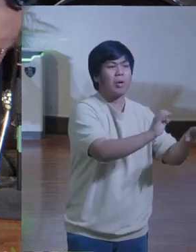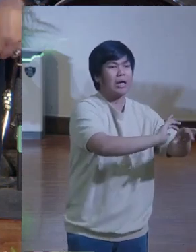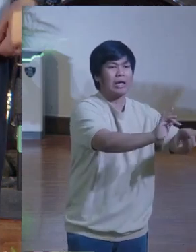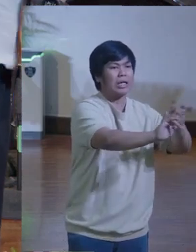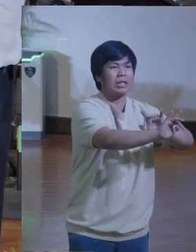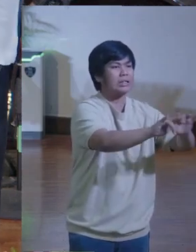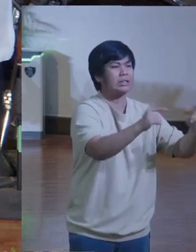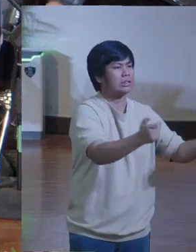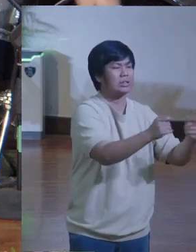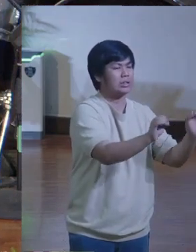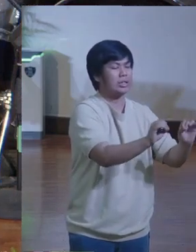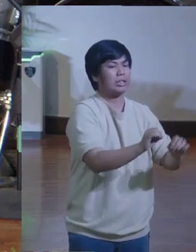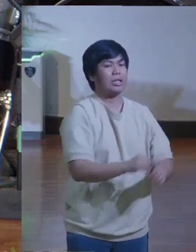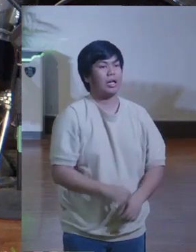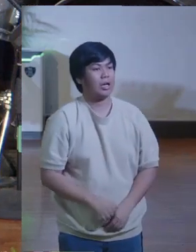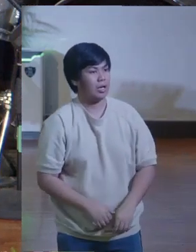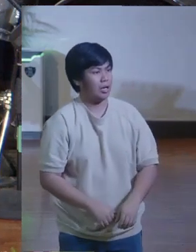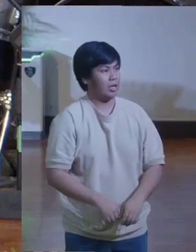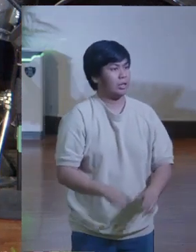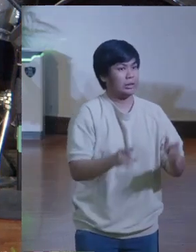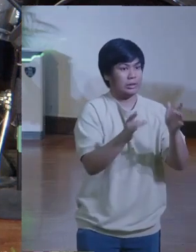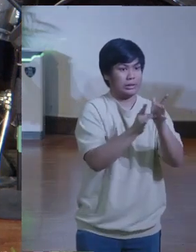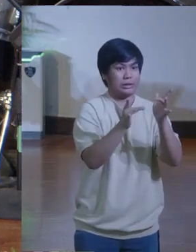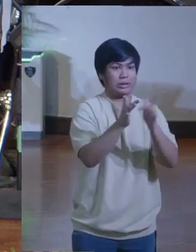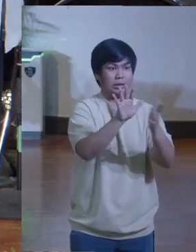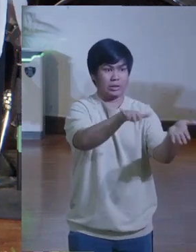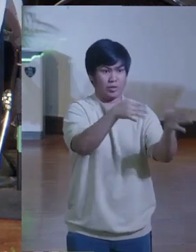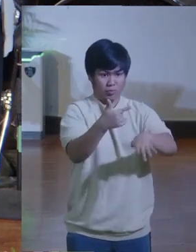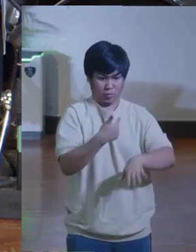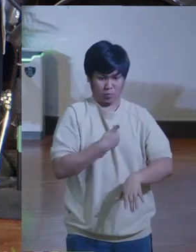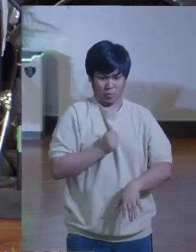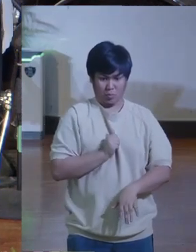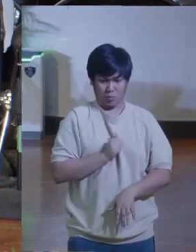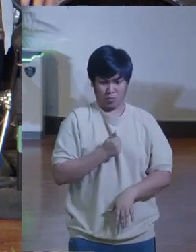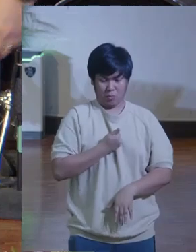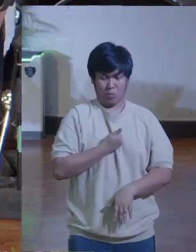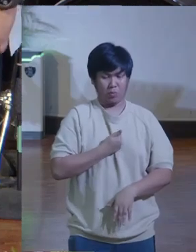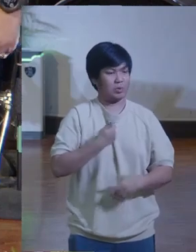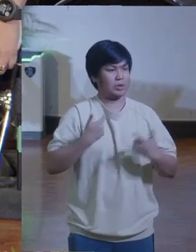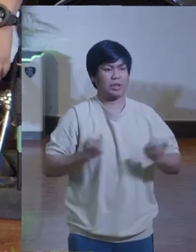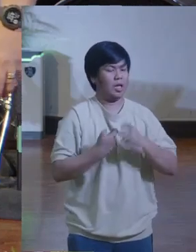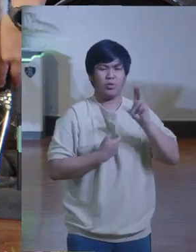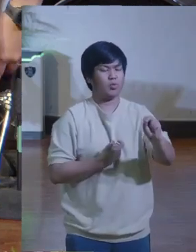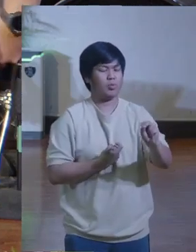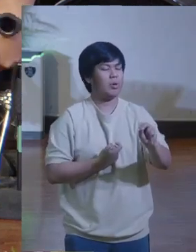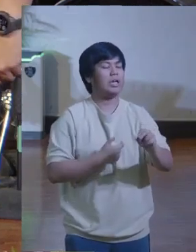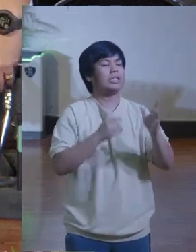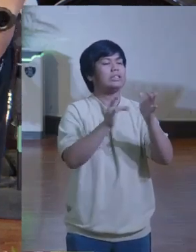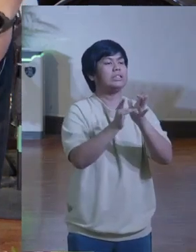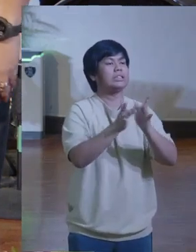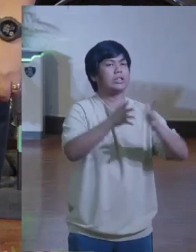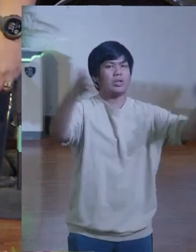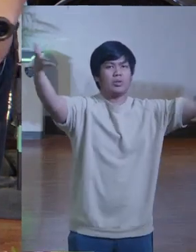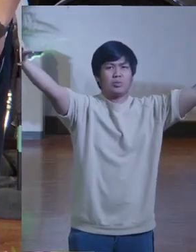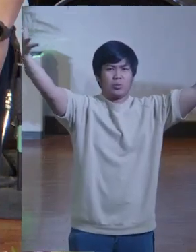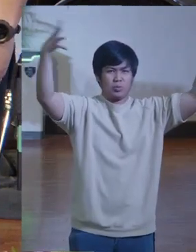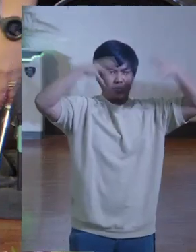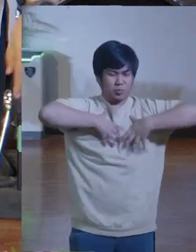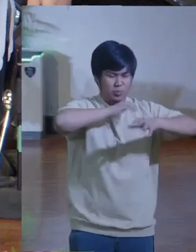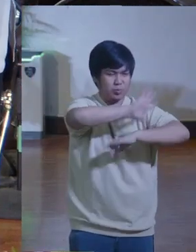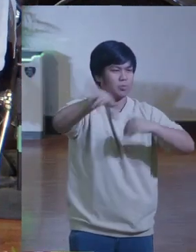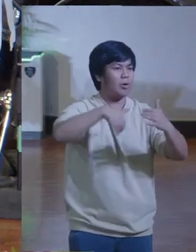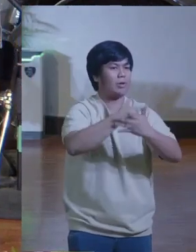Datapat yung kanyang pagkamatay sa krus ay hindi para sa kanyang sariling kasalanan, kundi para sa kasalanan ng lahat ng mananampalataya sa